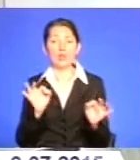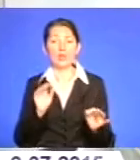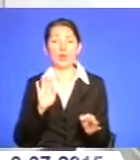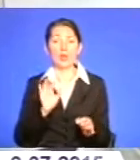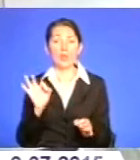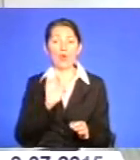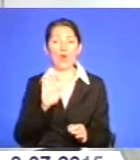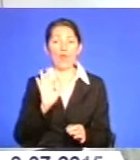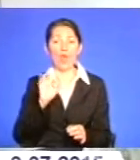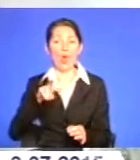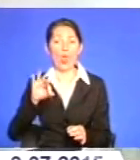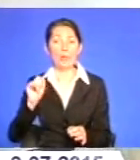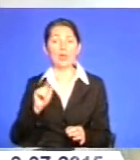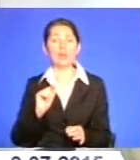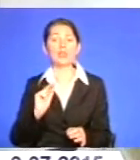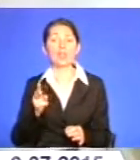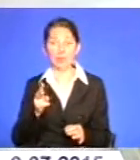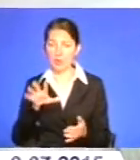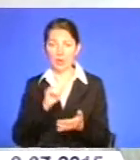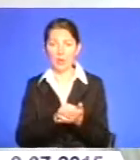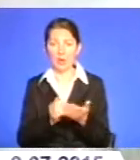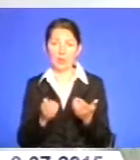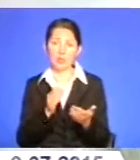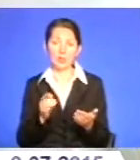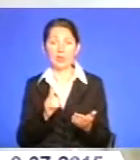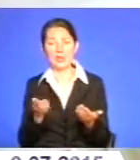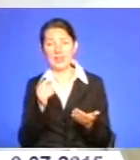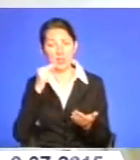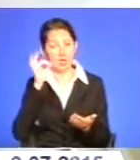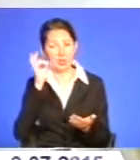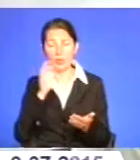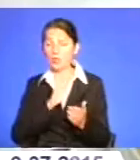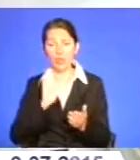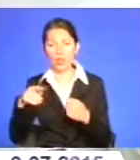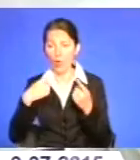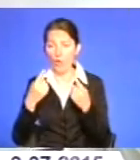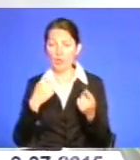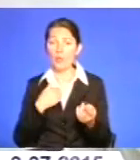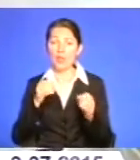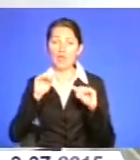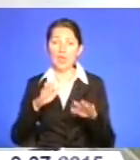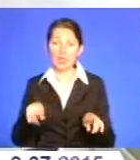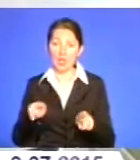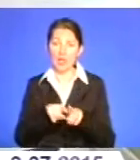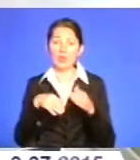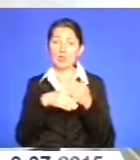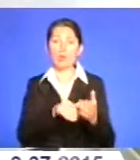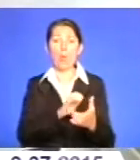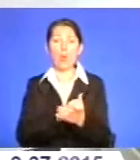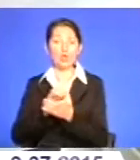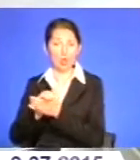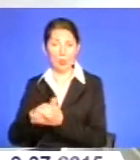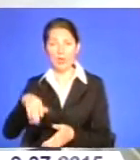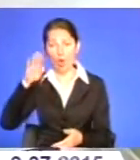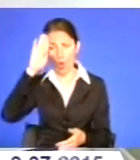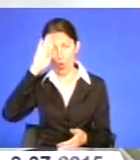деколи, можливо, чимось вони лукавлять, не будемо говорити. Ми пішли з другої сторони. Ми вирішили таким чином познайомити